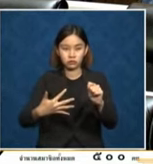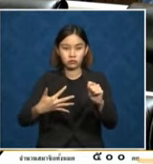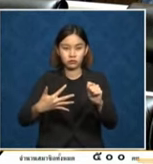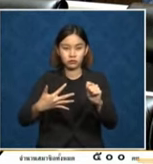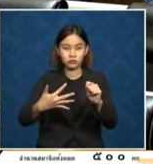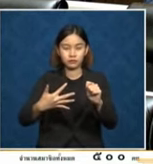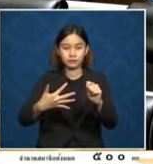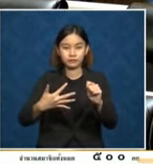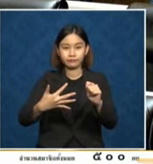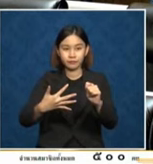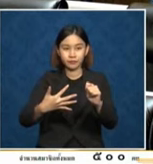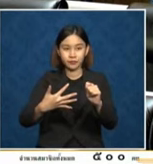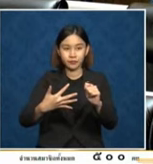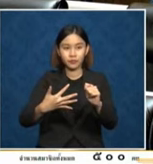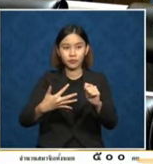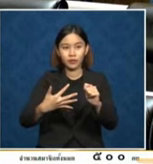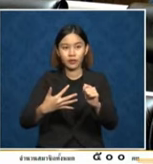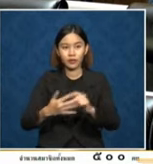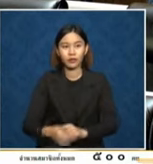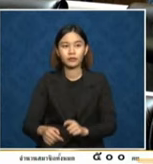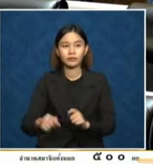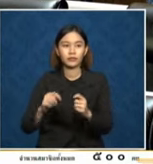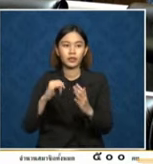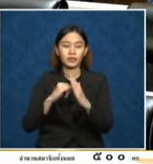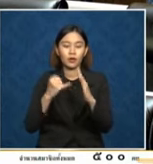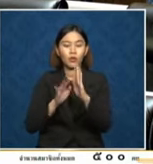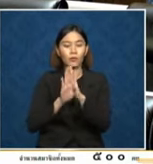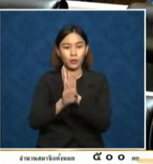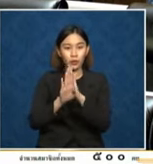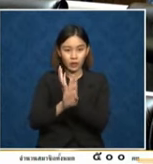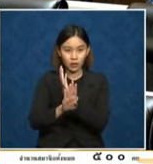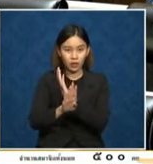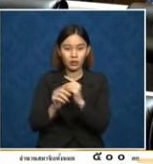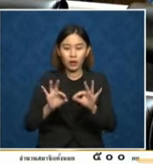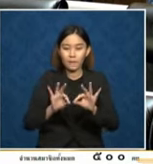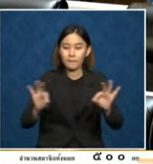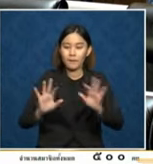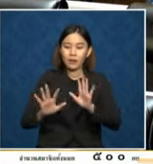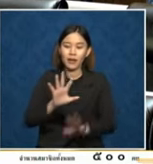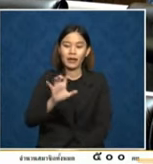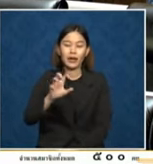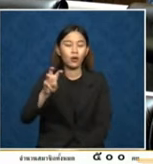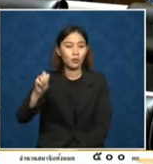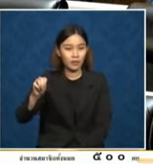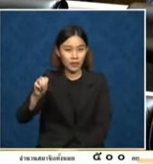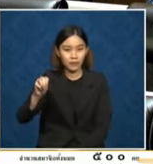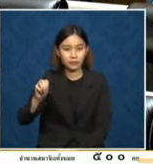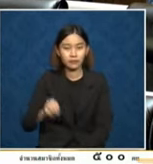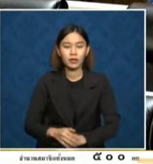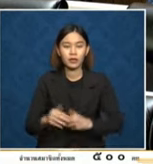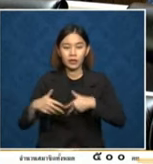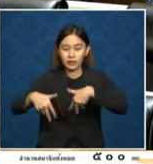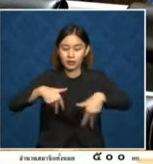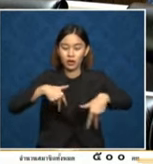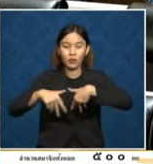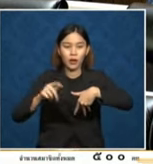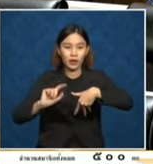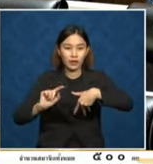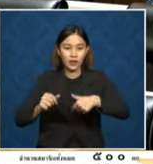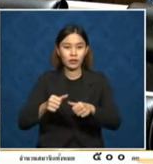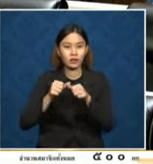ทองตำบลยายแย้มพัฒนาอำเภอเฉลิมพระเกียรติจังหวัดบุรีรัมย์นะครับระยะทางประมาณสัก500เมตรท่านประธานชาวบ้านที่